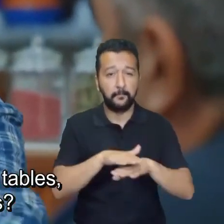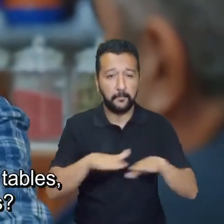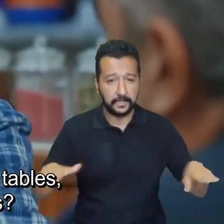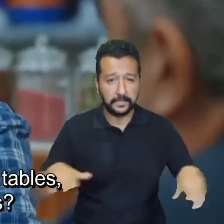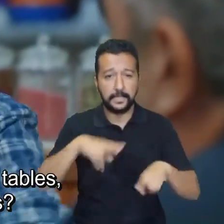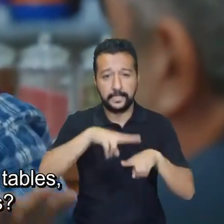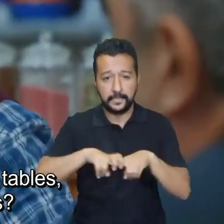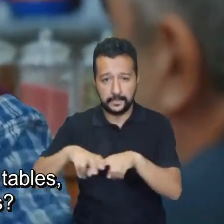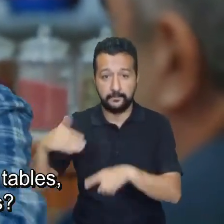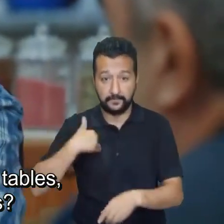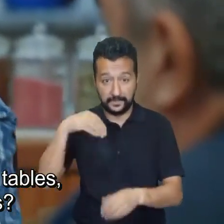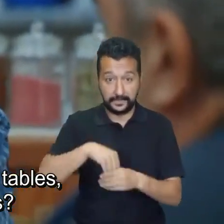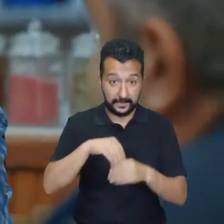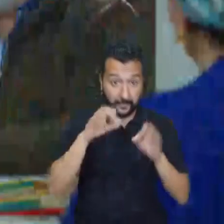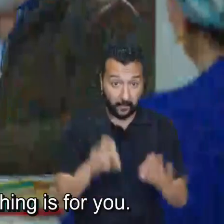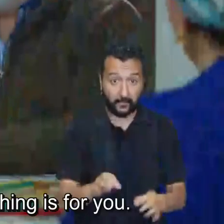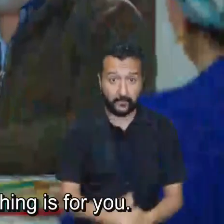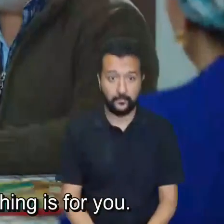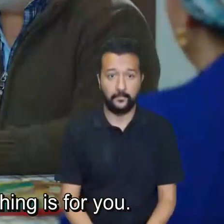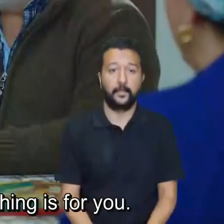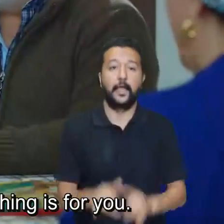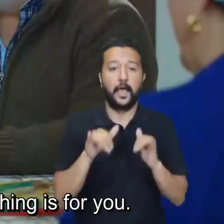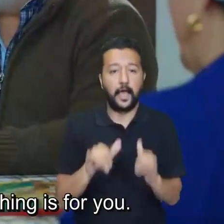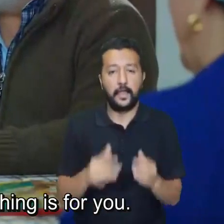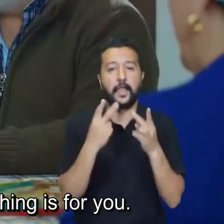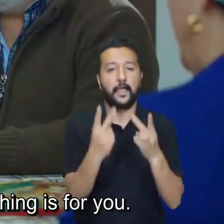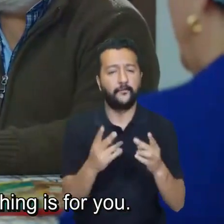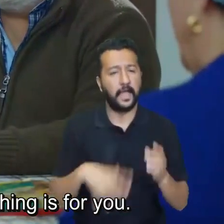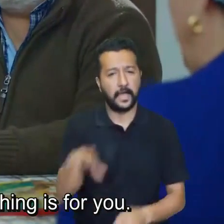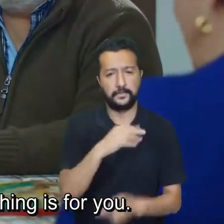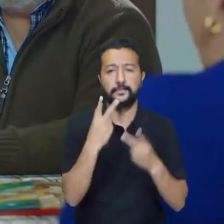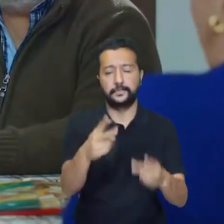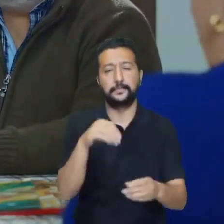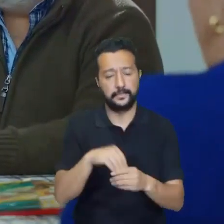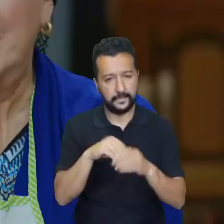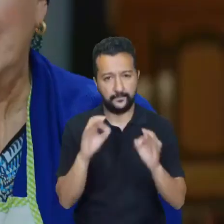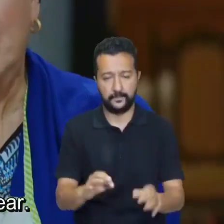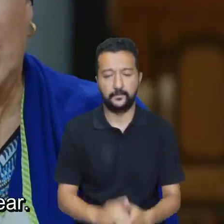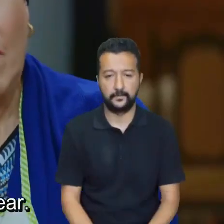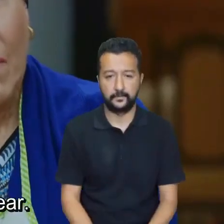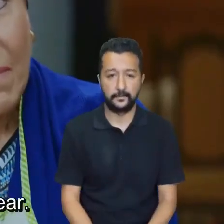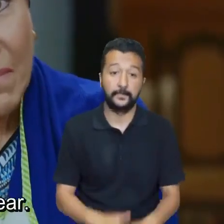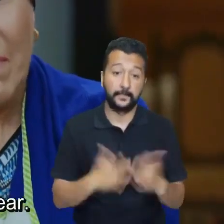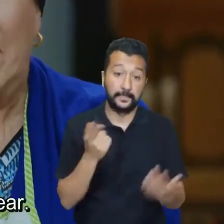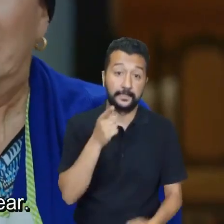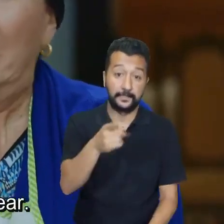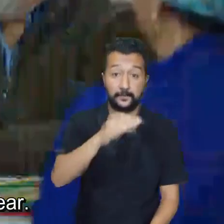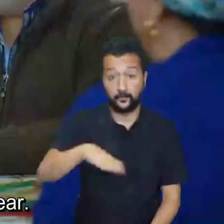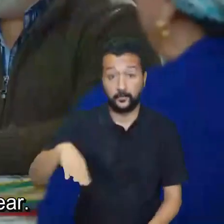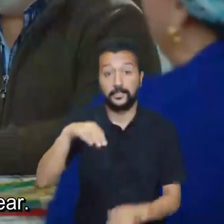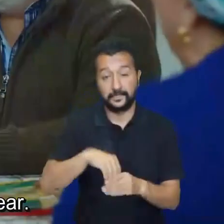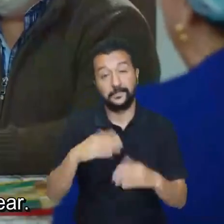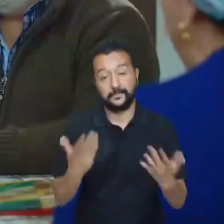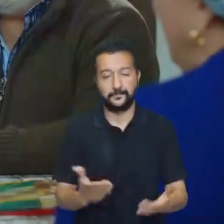masalar, sandalyeler hepsi bizim için de öyle mi? Ay, aynen öyle. Her şey sizin için. Yani sizin çocuklar